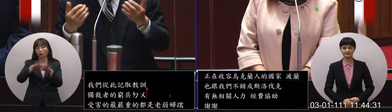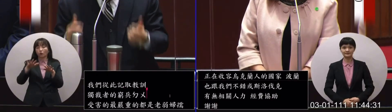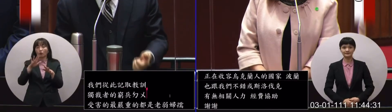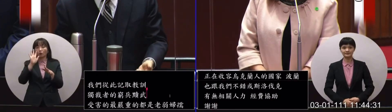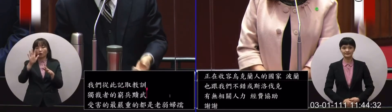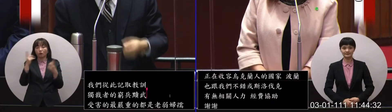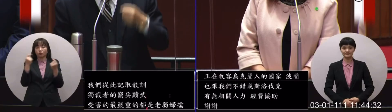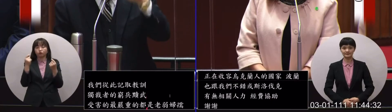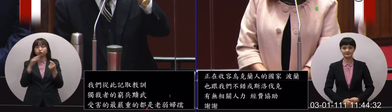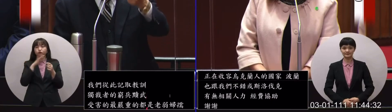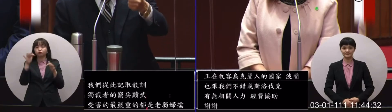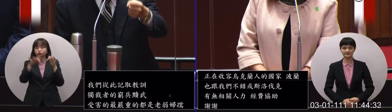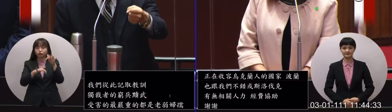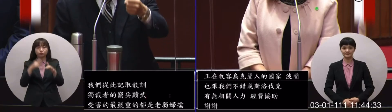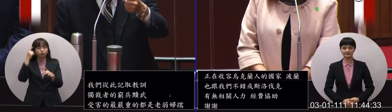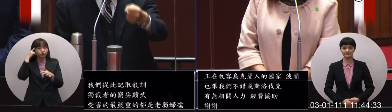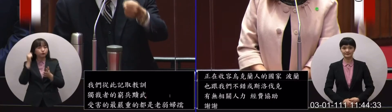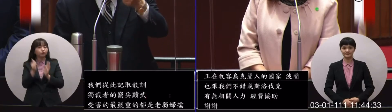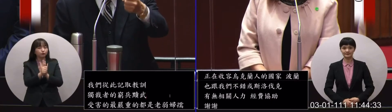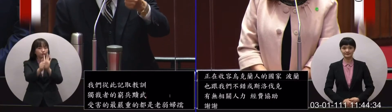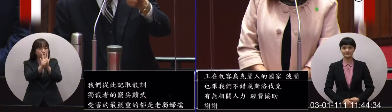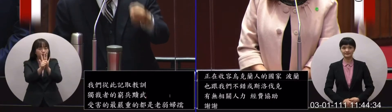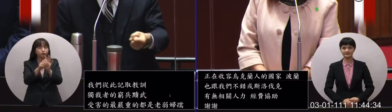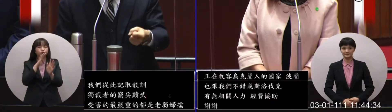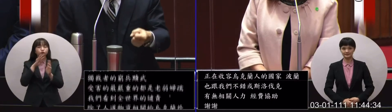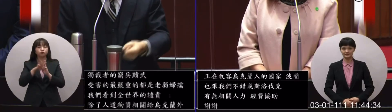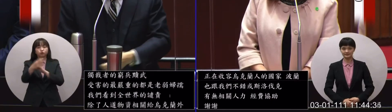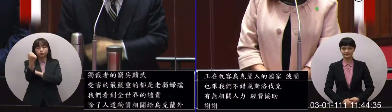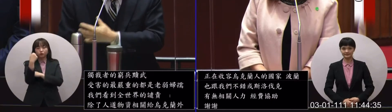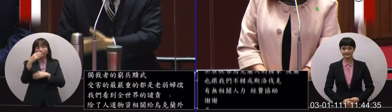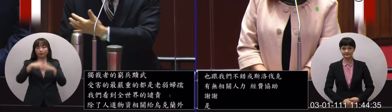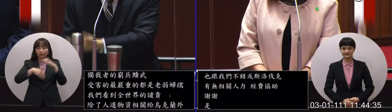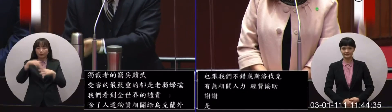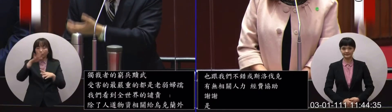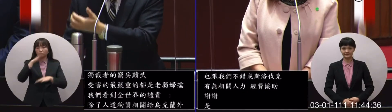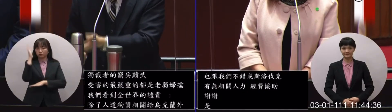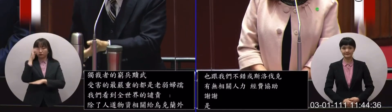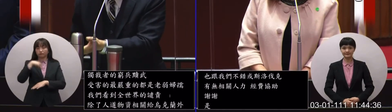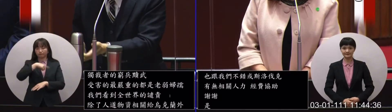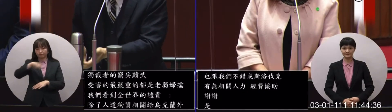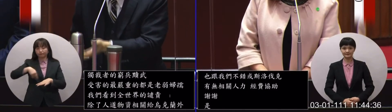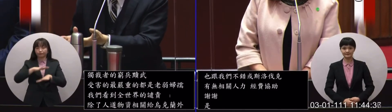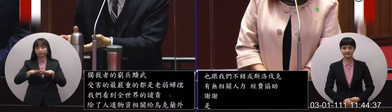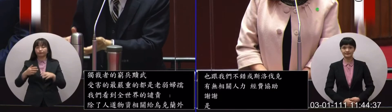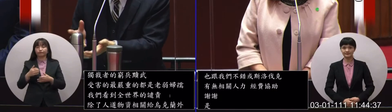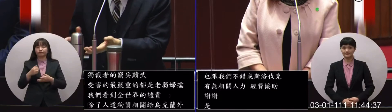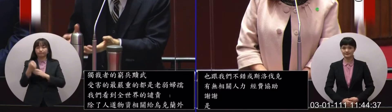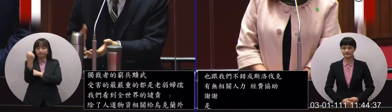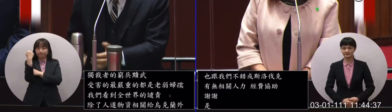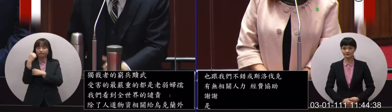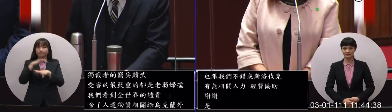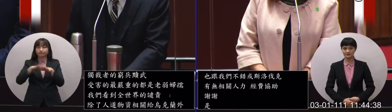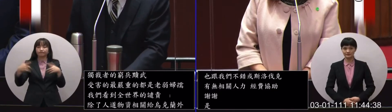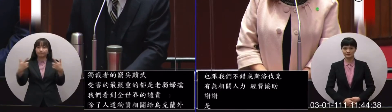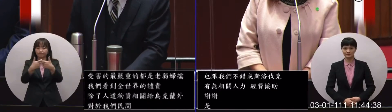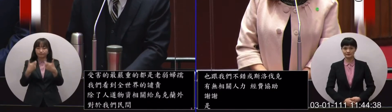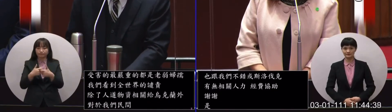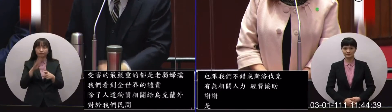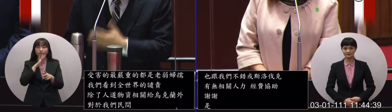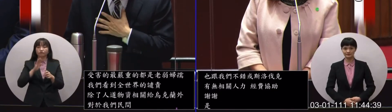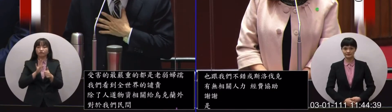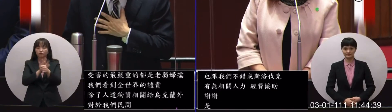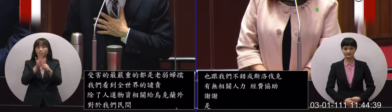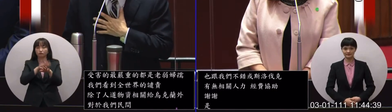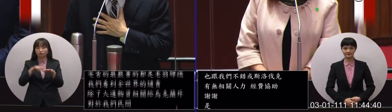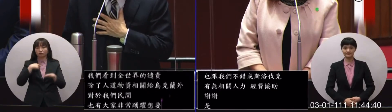常踊跃想要出手出力帮忙，政府都会尽力来配合相关资助，我